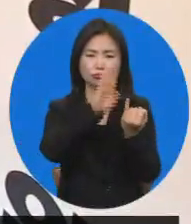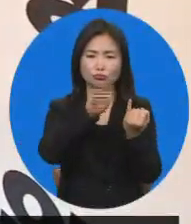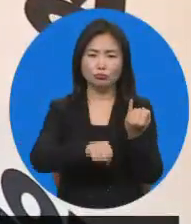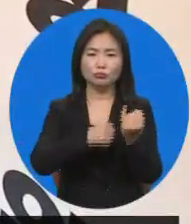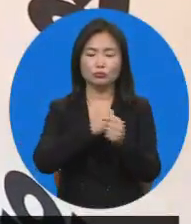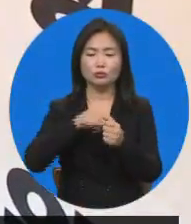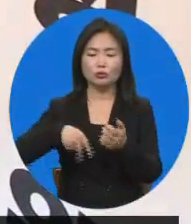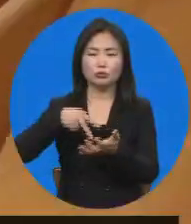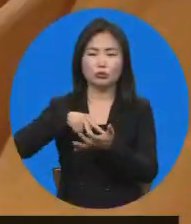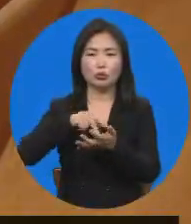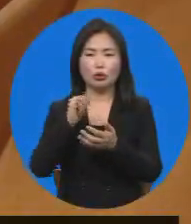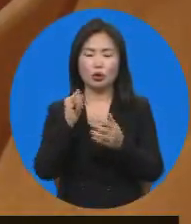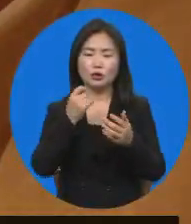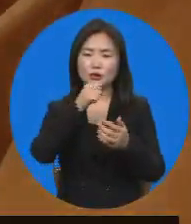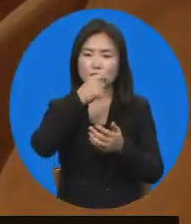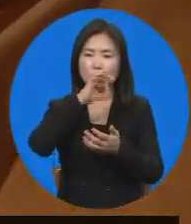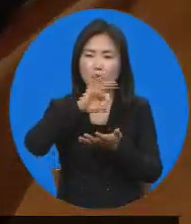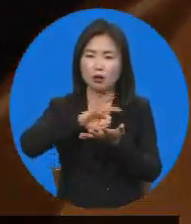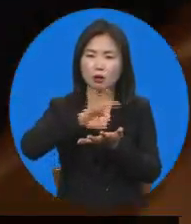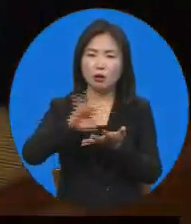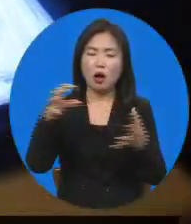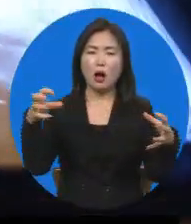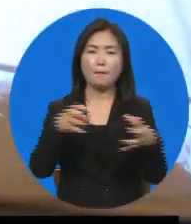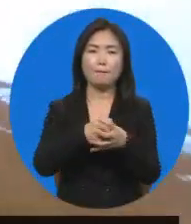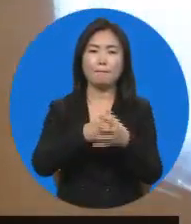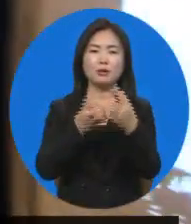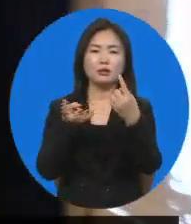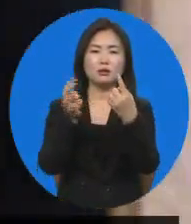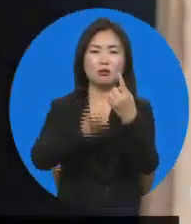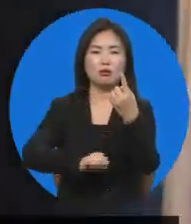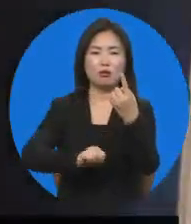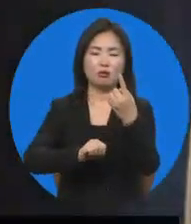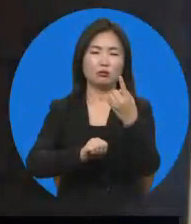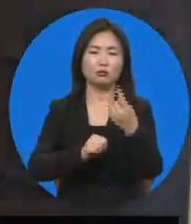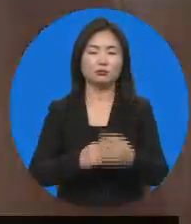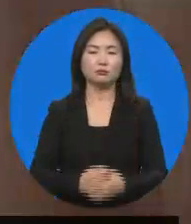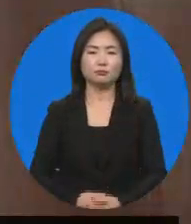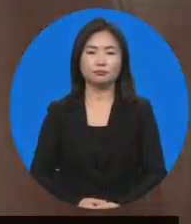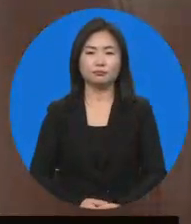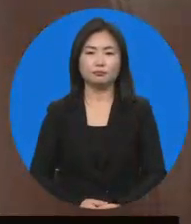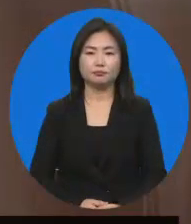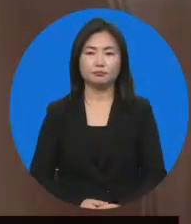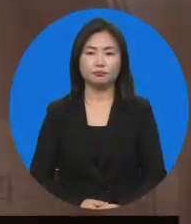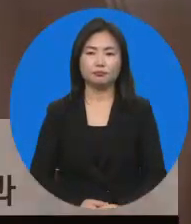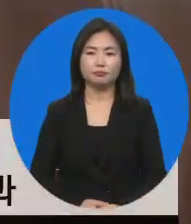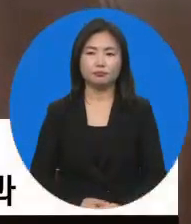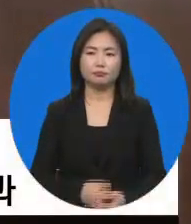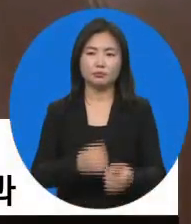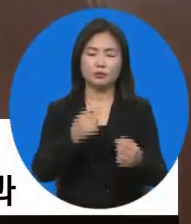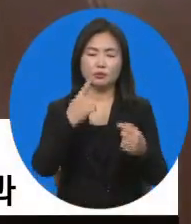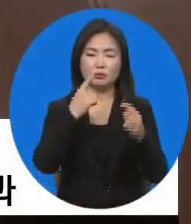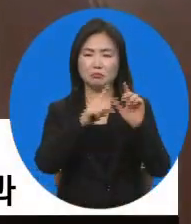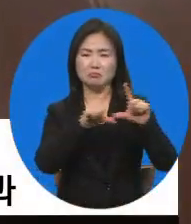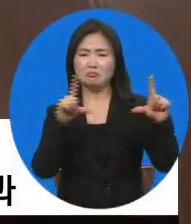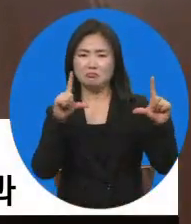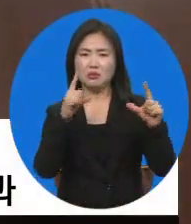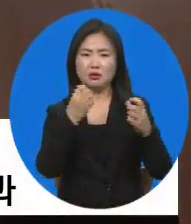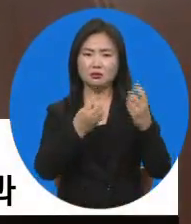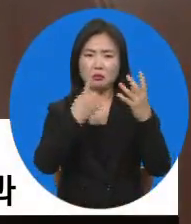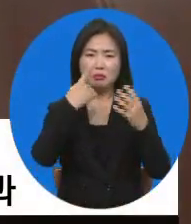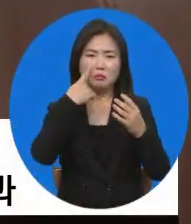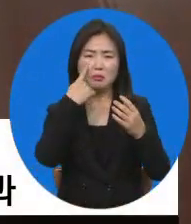독립운동가를 조명하는 예산도 합쳐봐야 1억 원이 안 됩니다 눈에 보이는 어떤 그런 행사 보다는